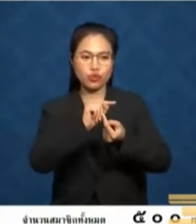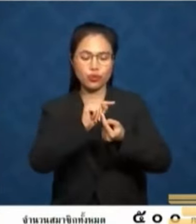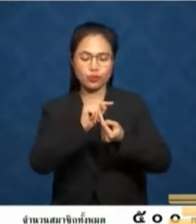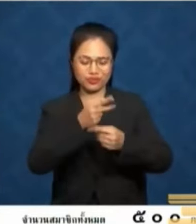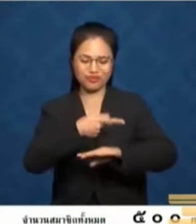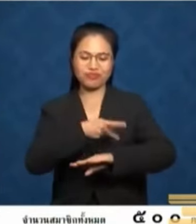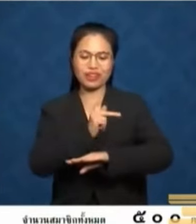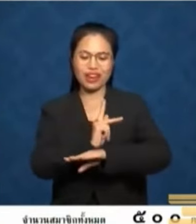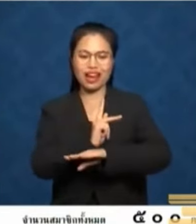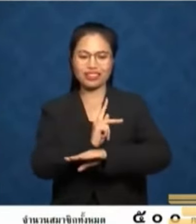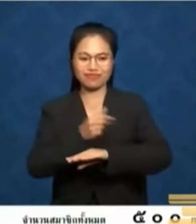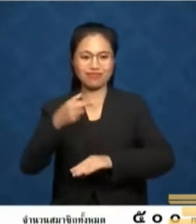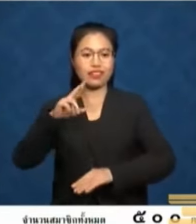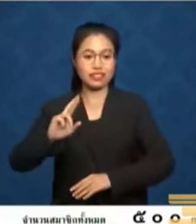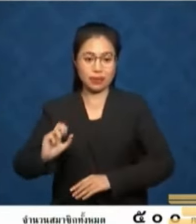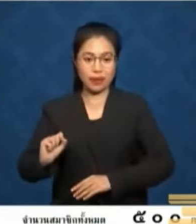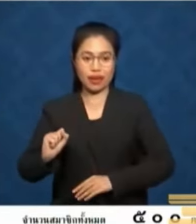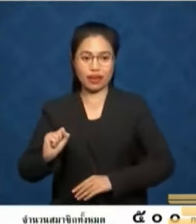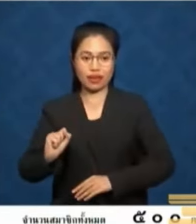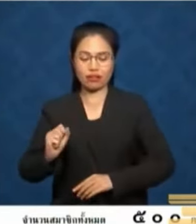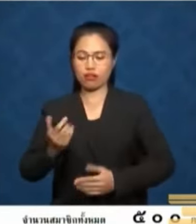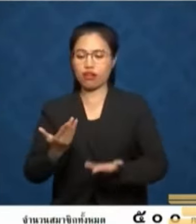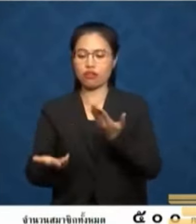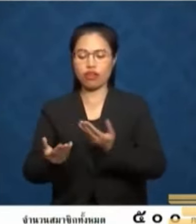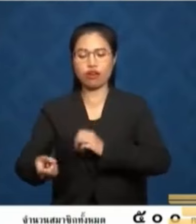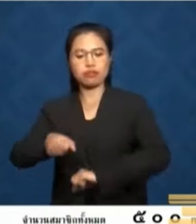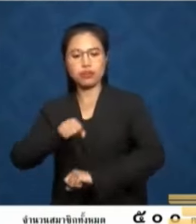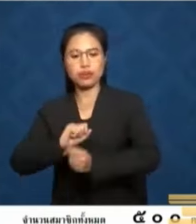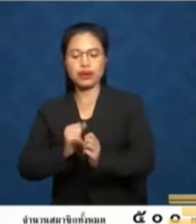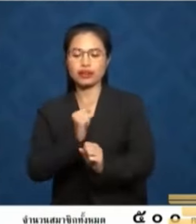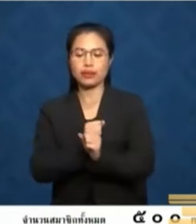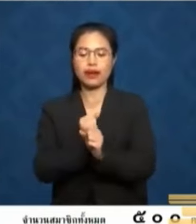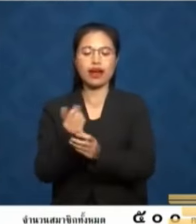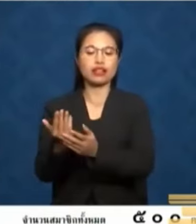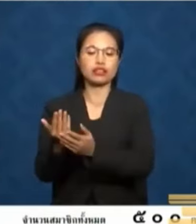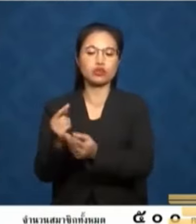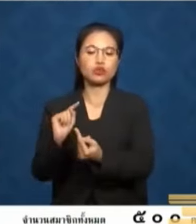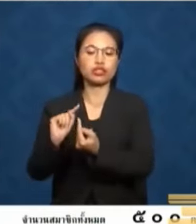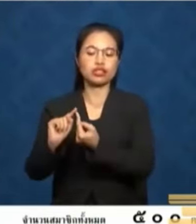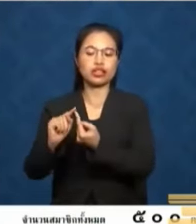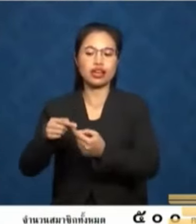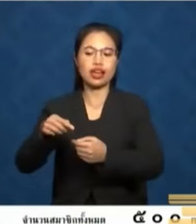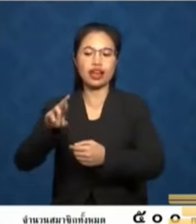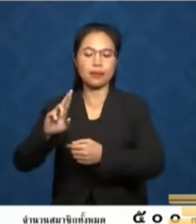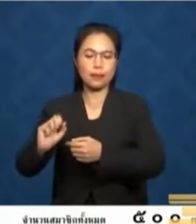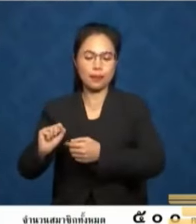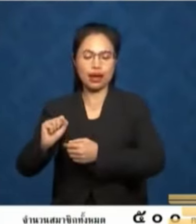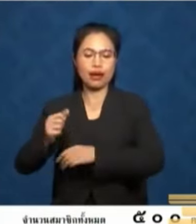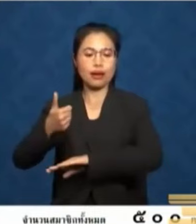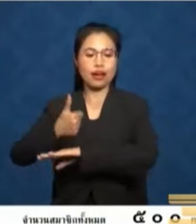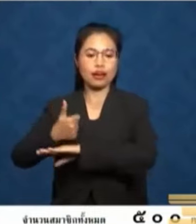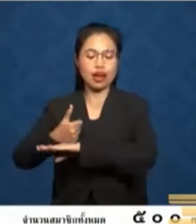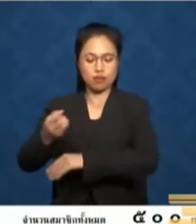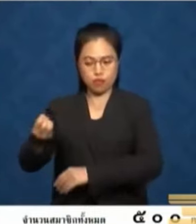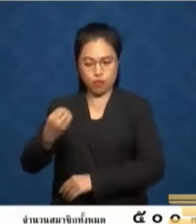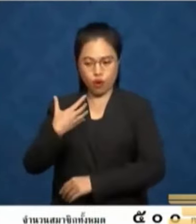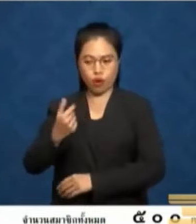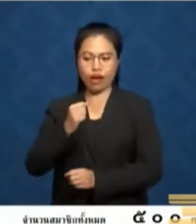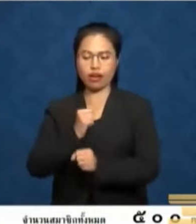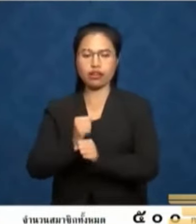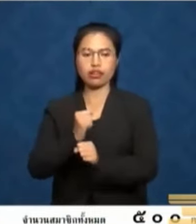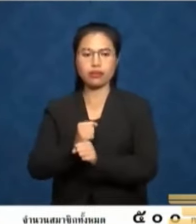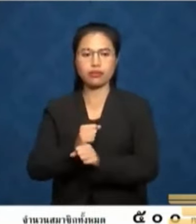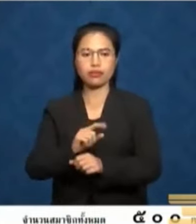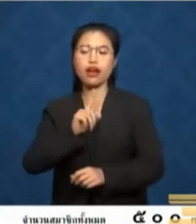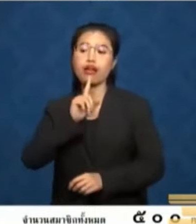ประธานสภาหรือปฏิบัติการตามที่ประธานสภามอบหมายอันนี้ไม่ทราบว่าประธานสภา